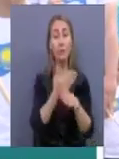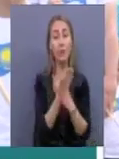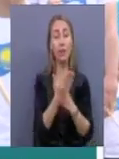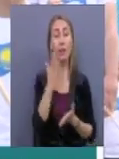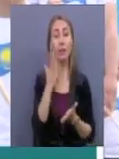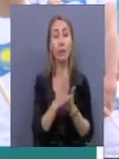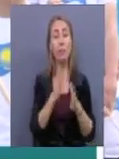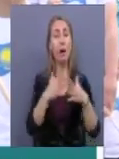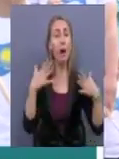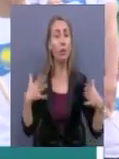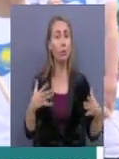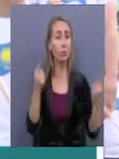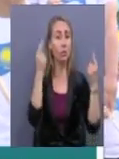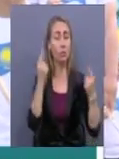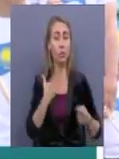зор.